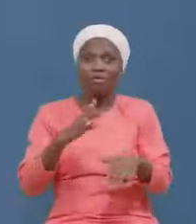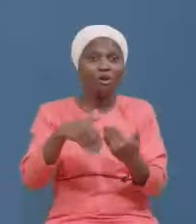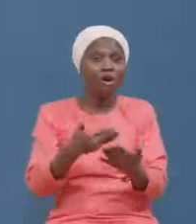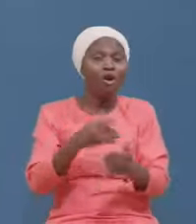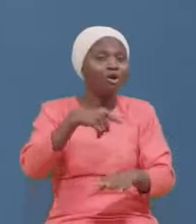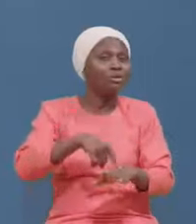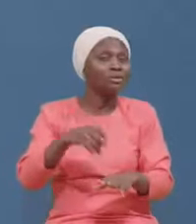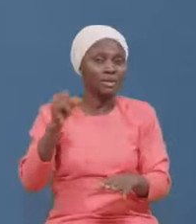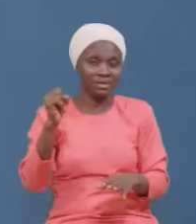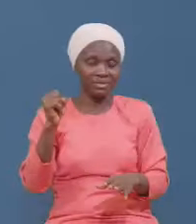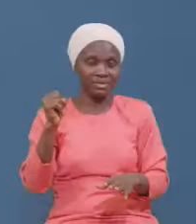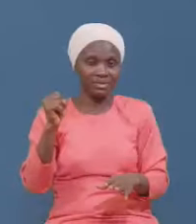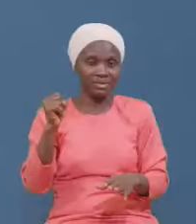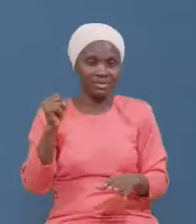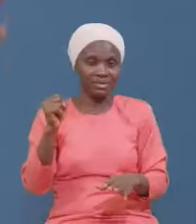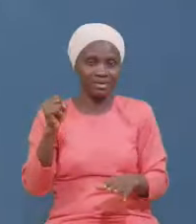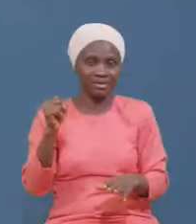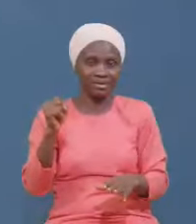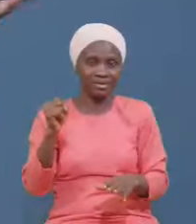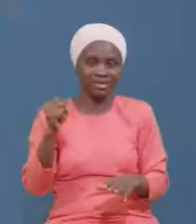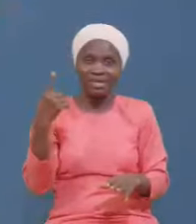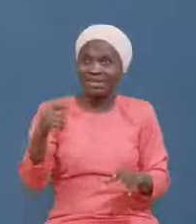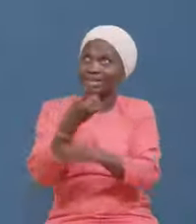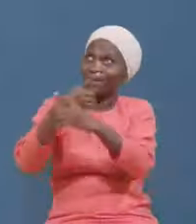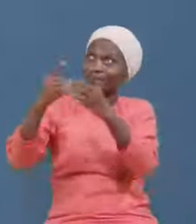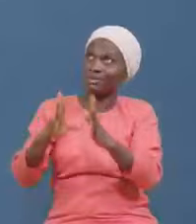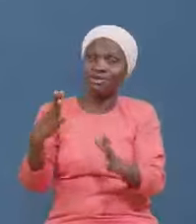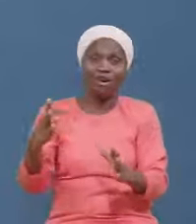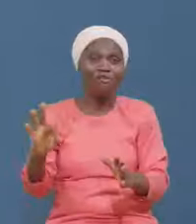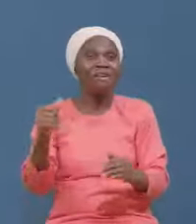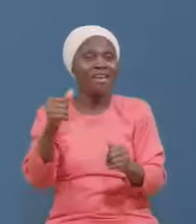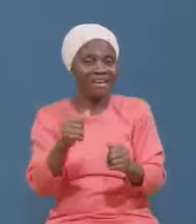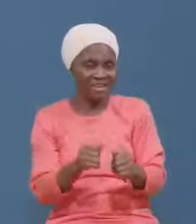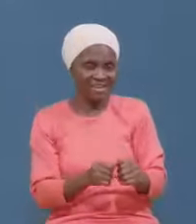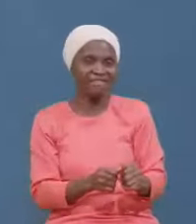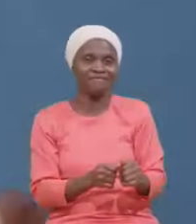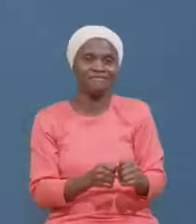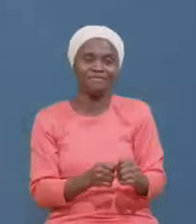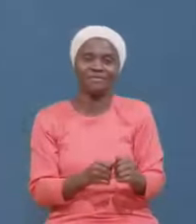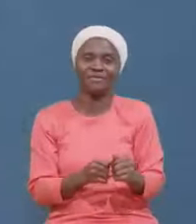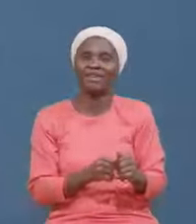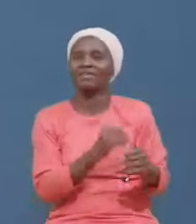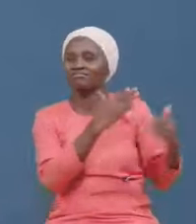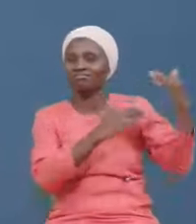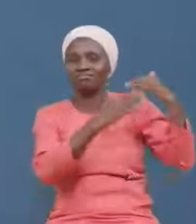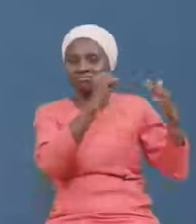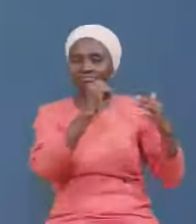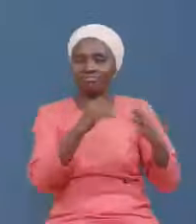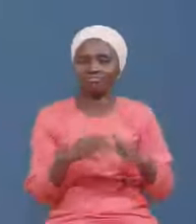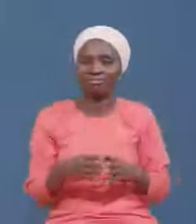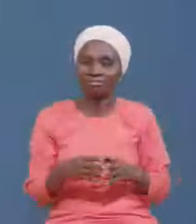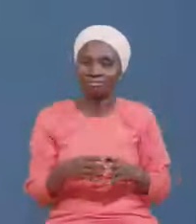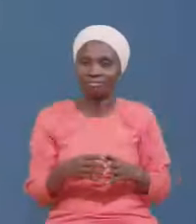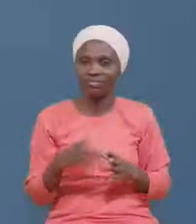కానీ అన్ని కాలములలో విడుదలిచ్చువాడు. The liberator of every century. ప్రతి శకములో విడుదలిచ్చువాడు.